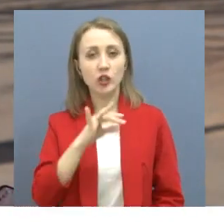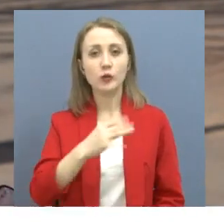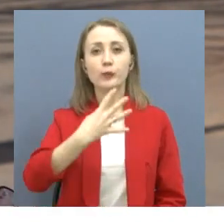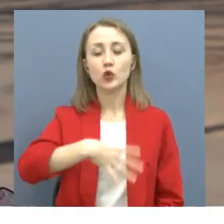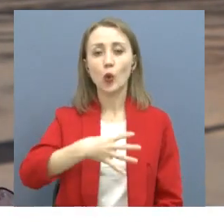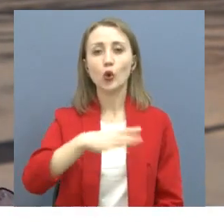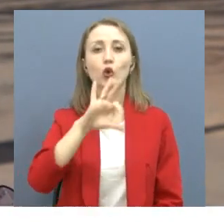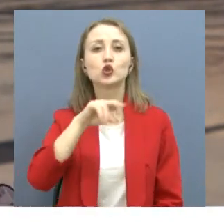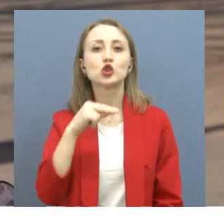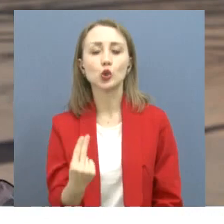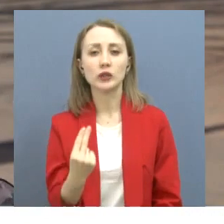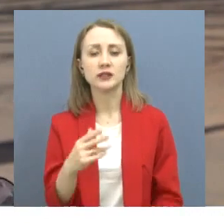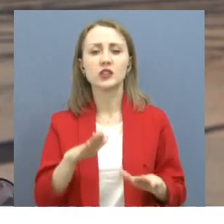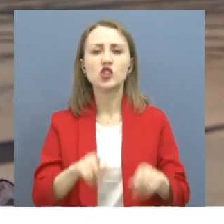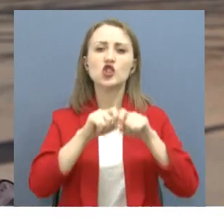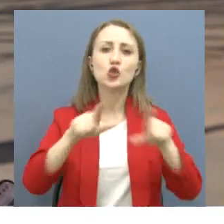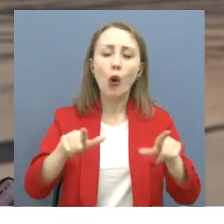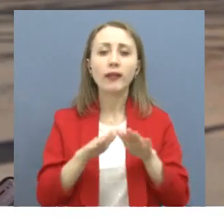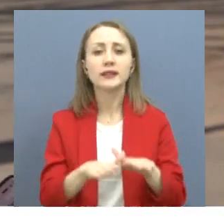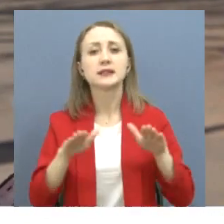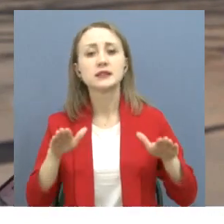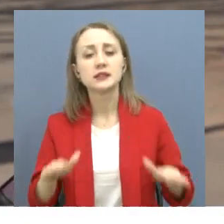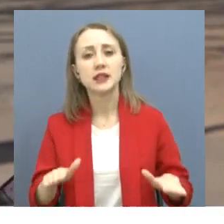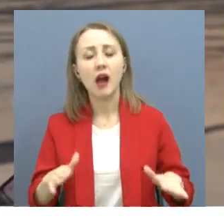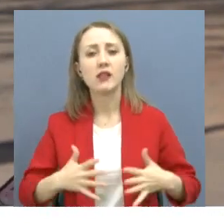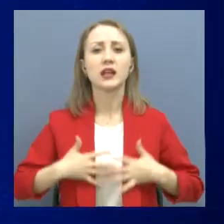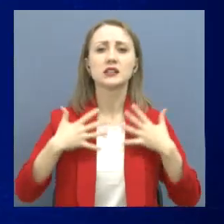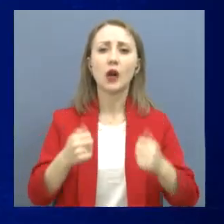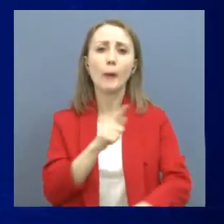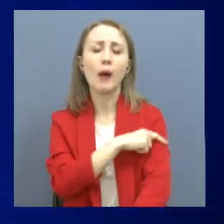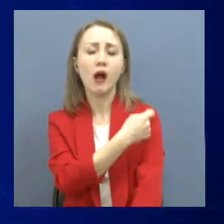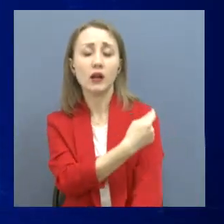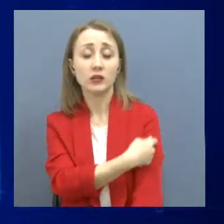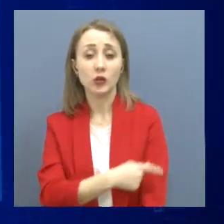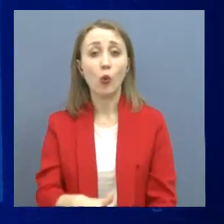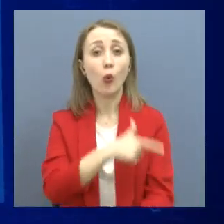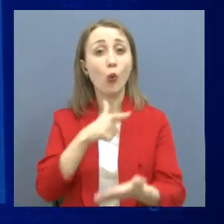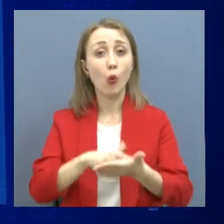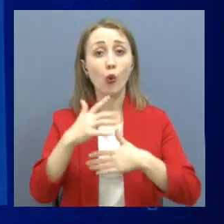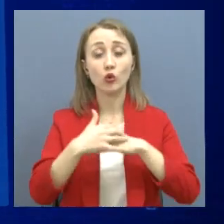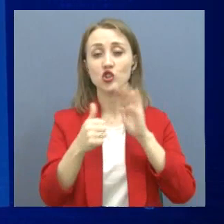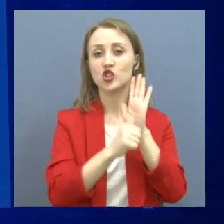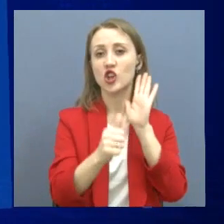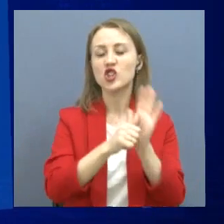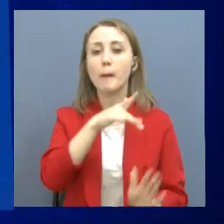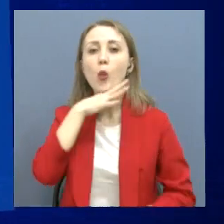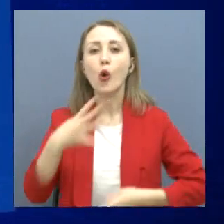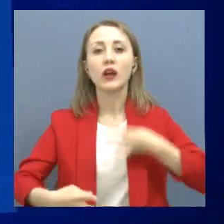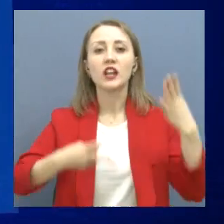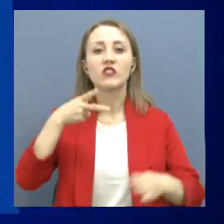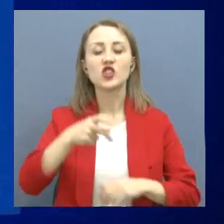40 социальных объектов, школы, детские сады, объекты здравоохранения. К слову, в Кукшетау 66 многоэтажек